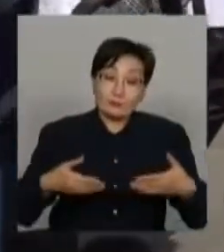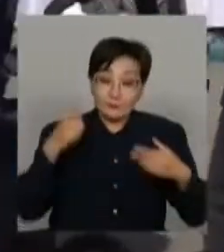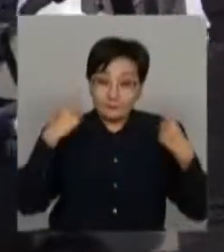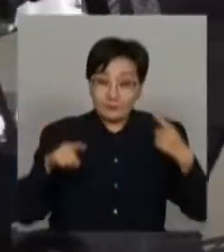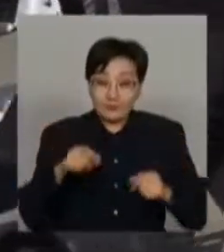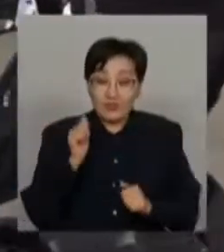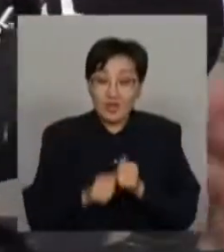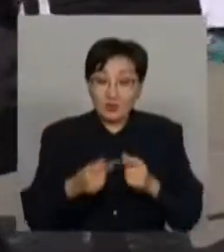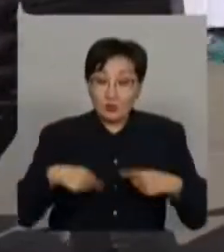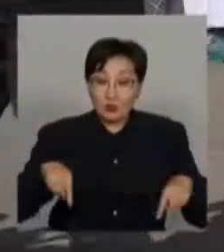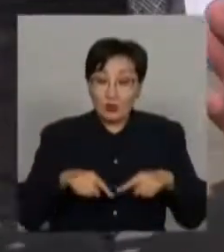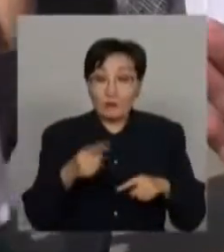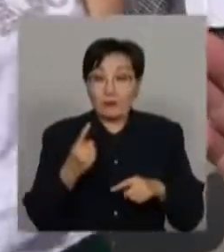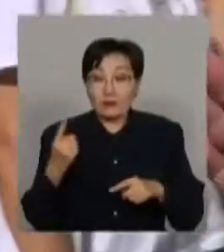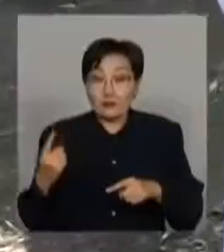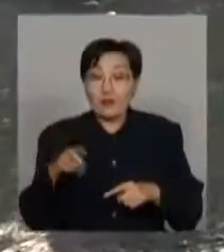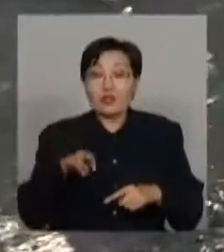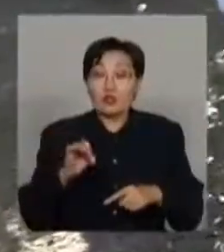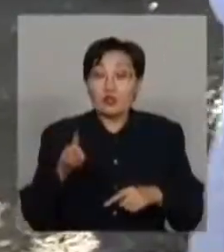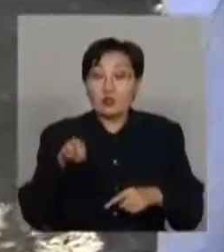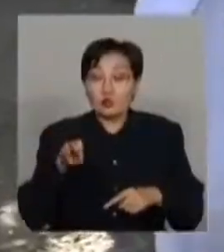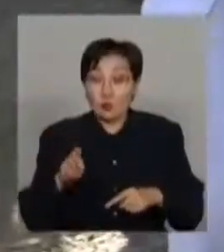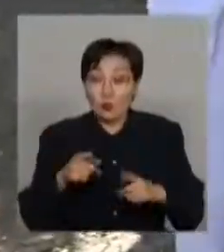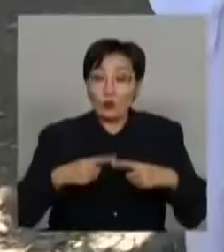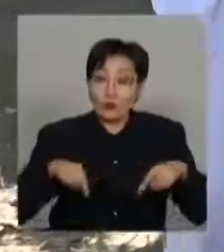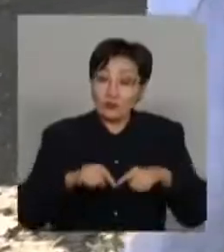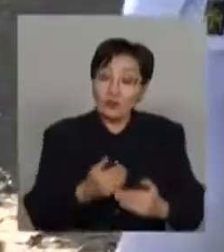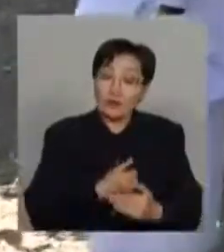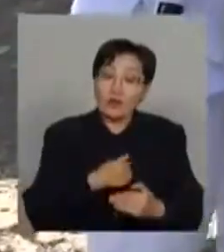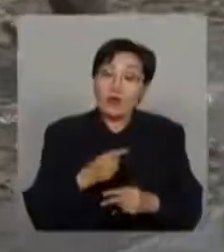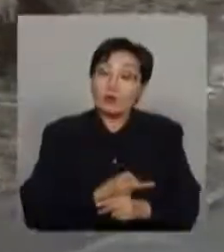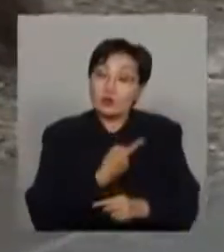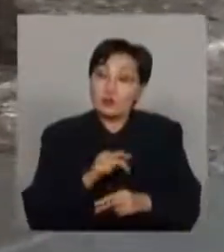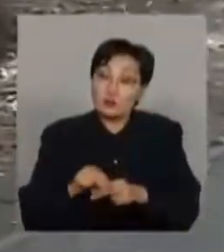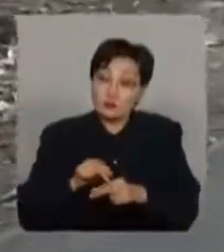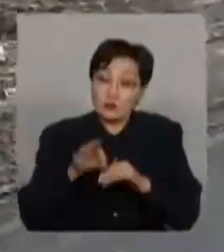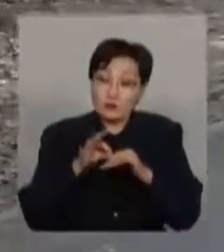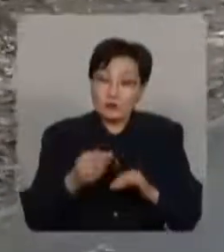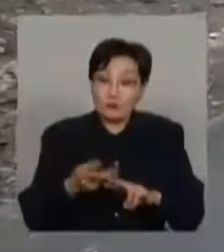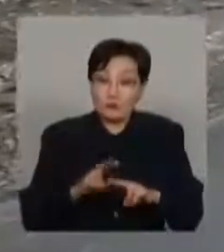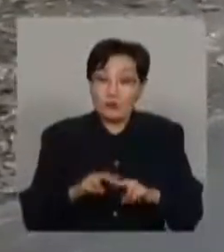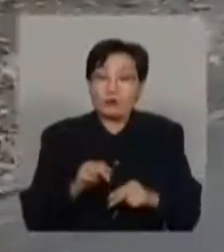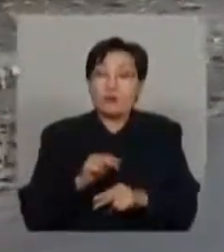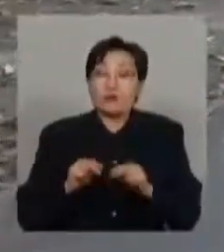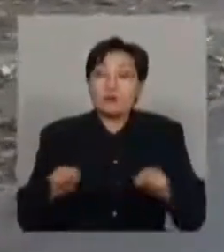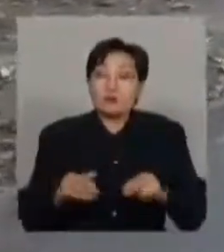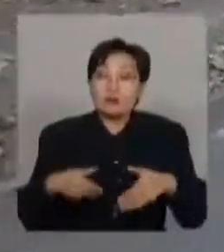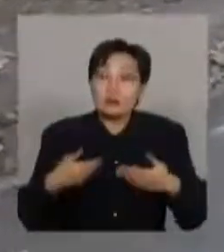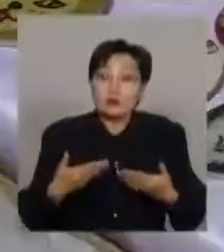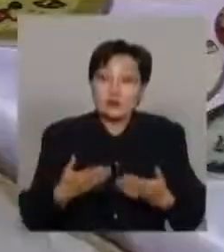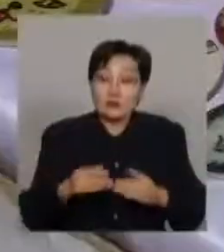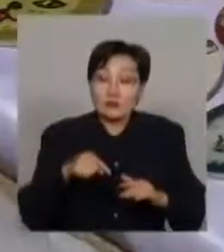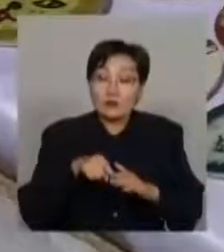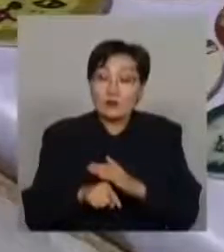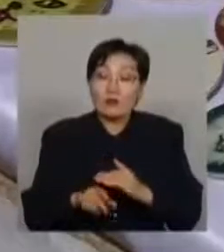әр орталықта бір-бір TikTok орталығын ашсақ. Фестиваль аясында шеберлік сыныптары да өткізілді. Бұл тәлімгерлерге ұсынылған үйірмелер